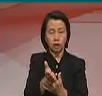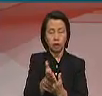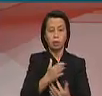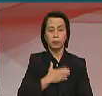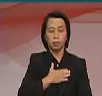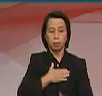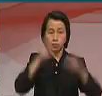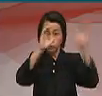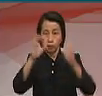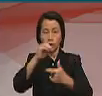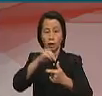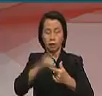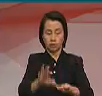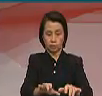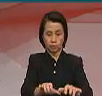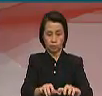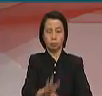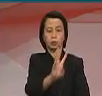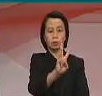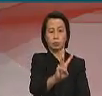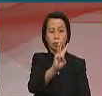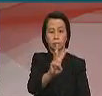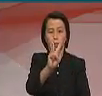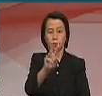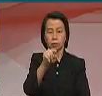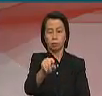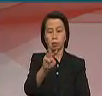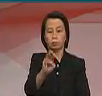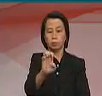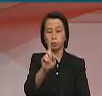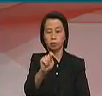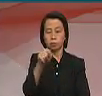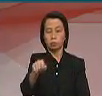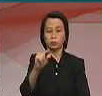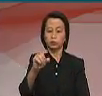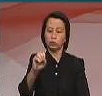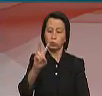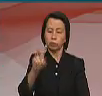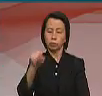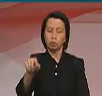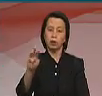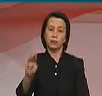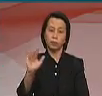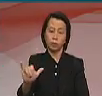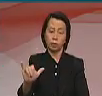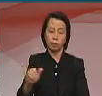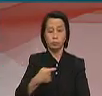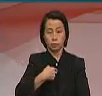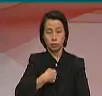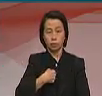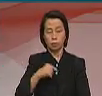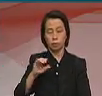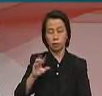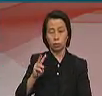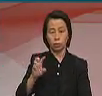much.she atau terus ke laman sesawang kami di double Cab www.imi.gov.my saya